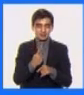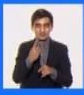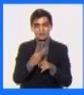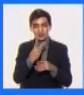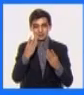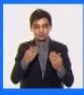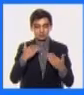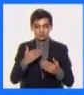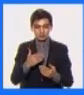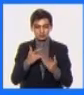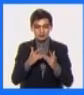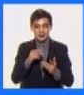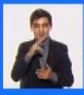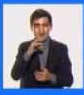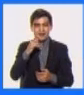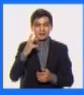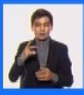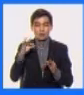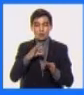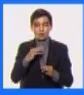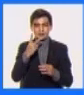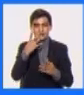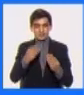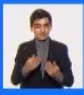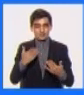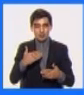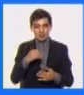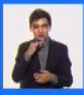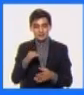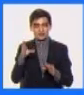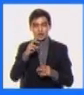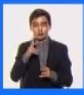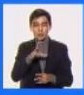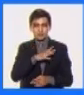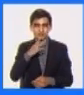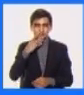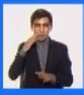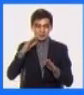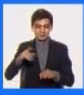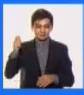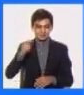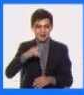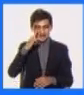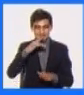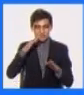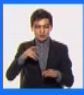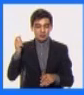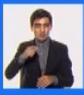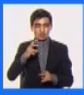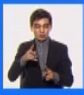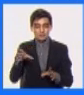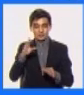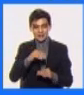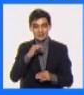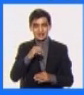Поручено обеспечить изоляцию в карантинном стационаре до 2 суток всех лиц, прибывающих из-за рубежа в Казахстан, а также лиц, прибывших из